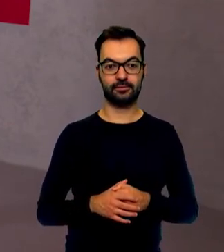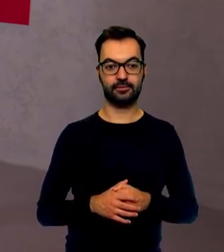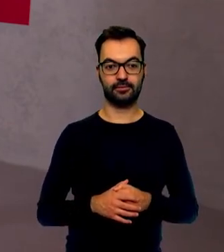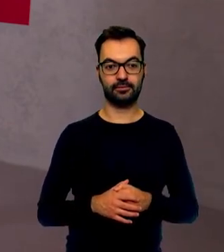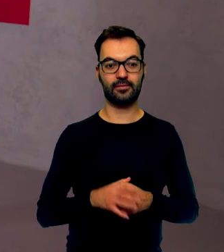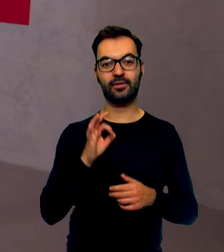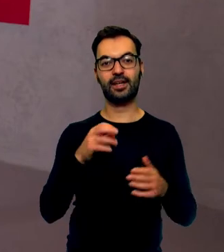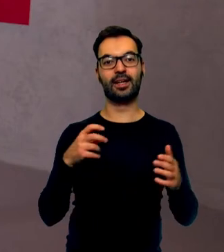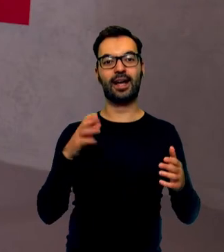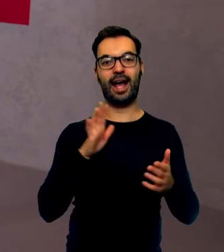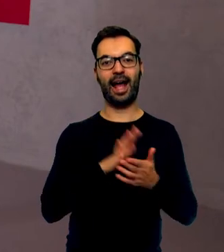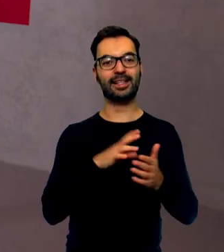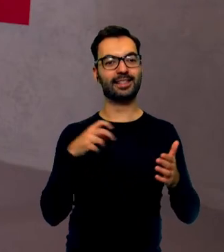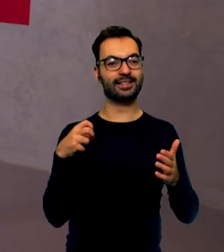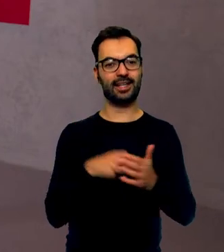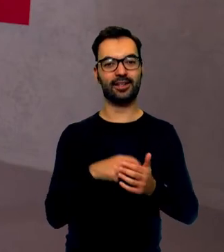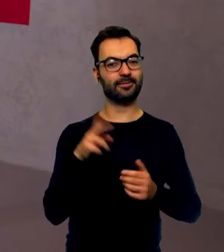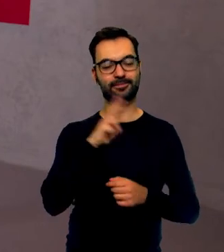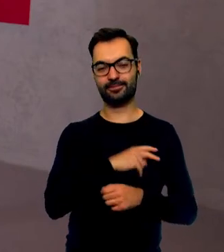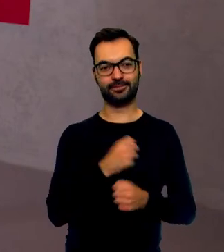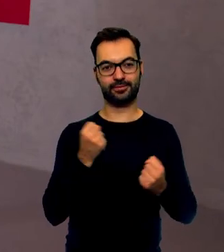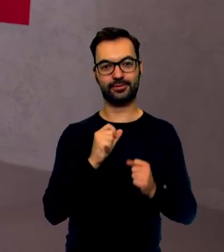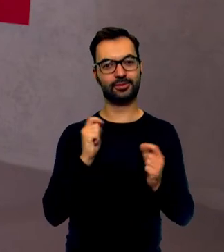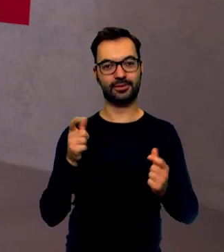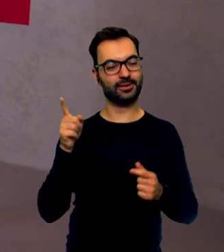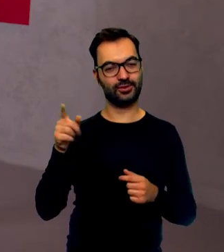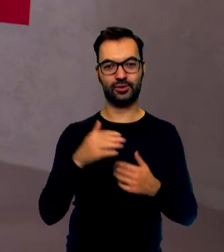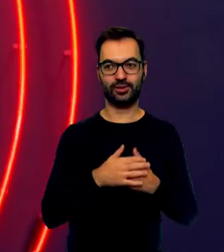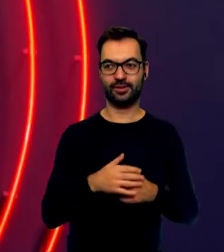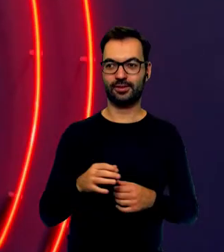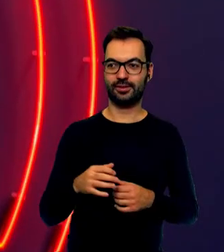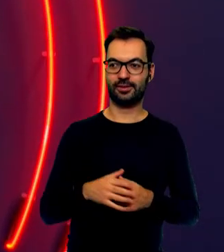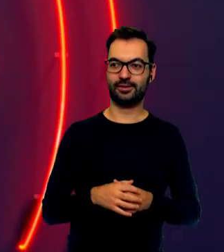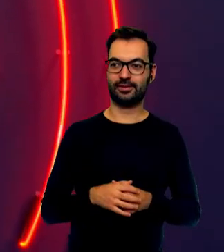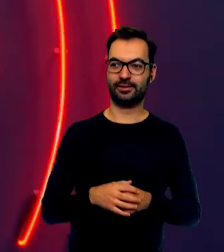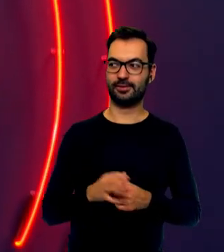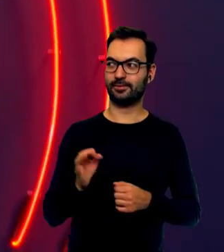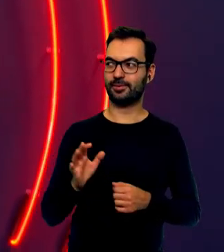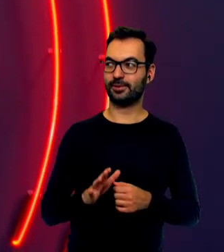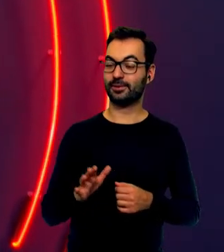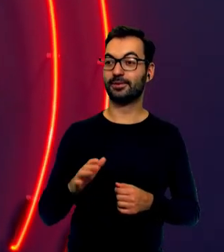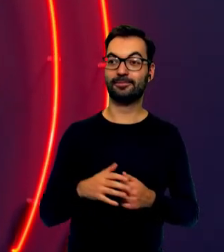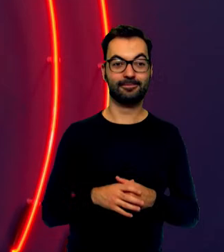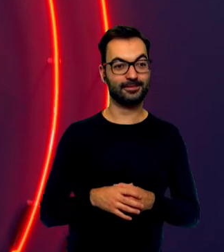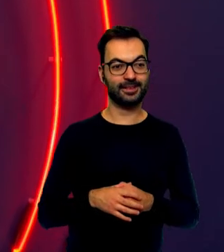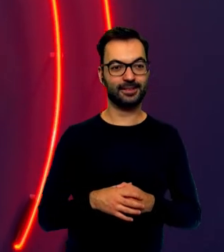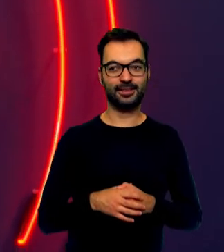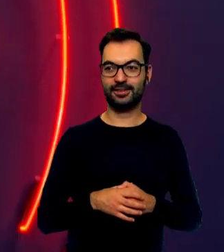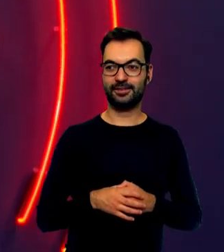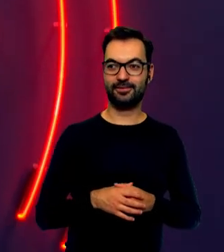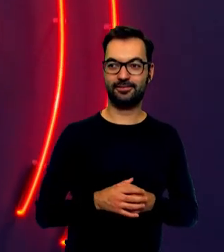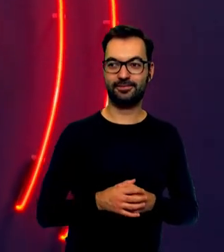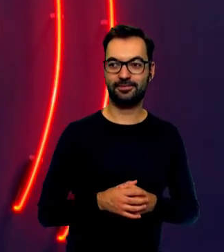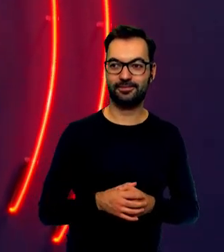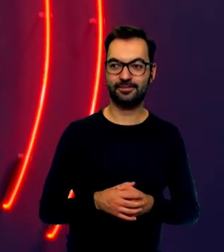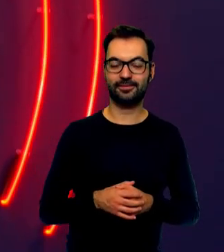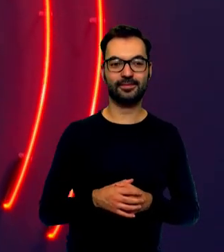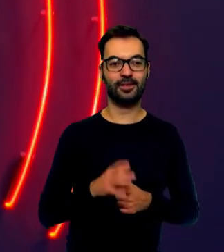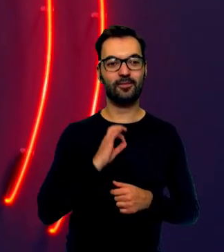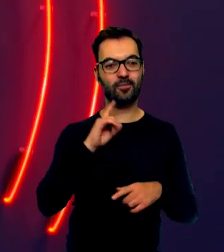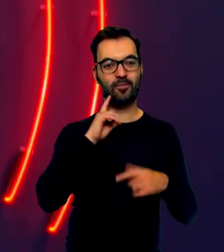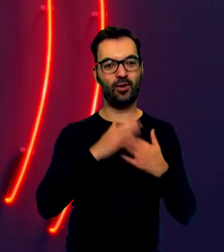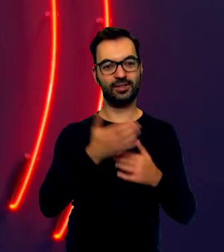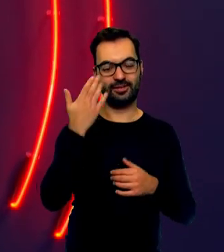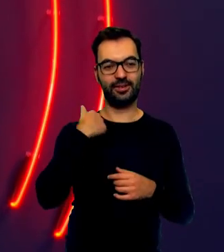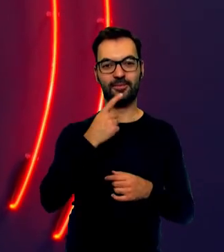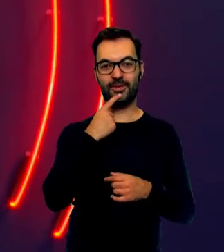jaką cechę twojego charakteru ceni sobie najbardziej? O Boże. Ha, wiedziałam, że to będzie wyzwanie. Wiesz, co powiedział mój mąż